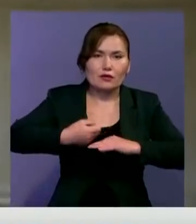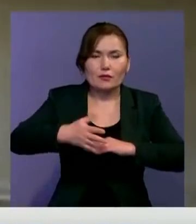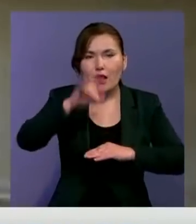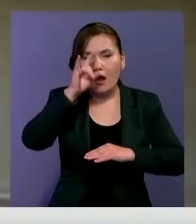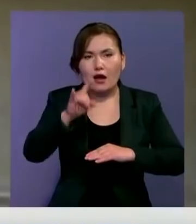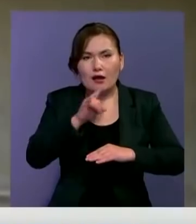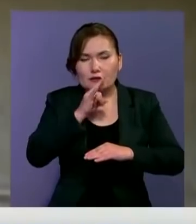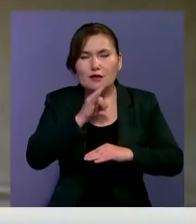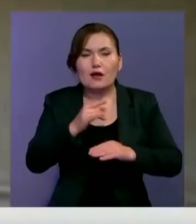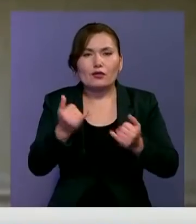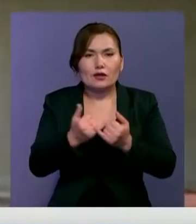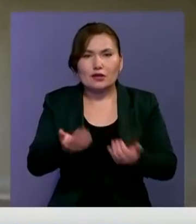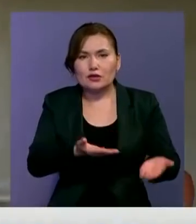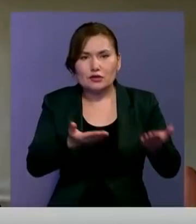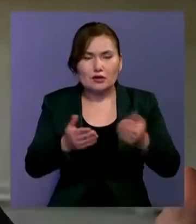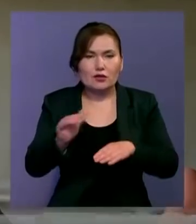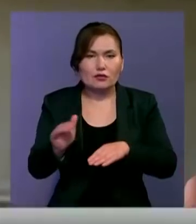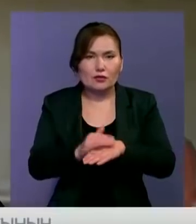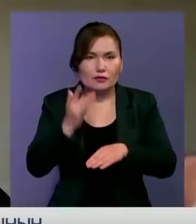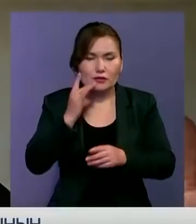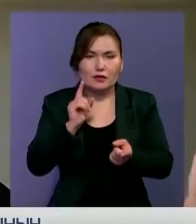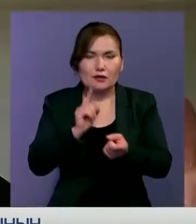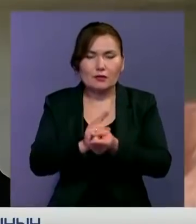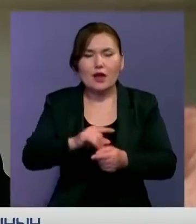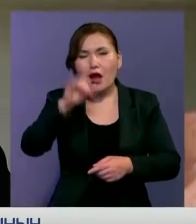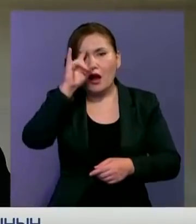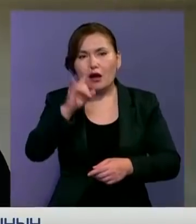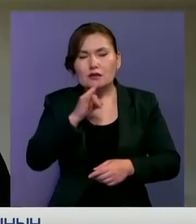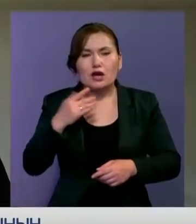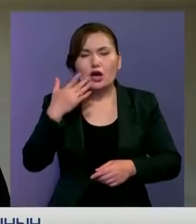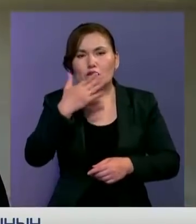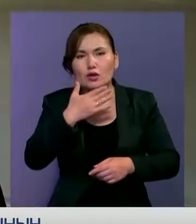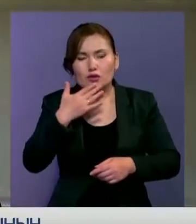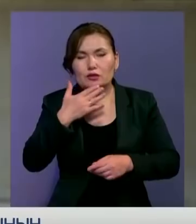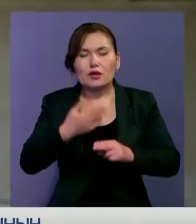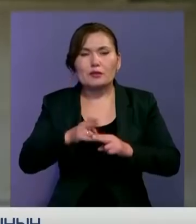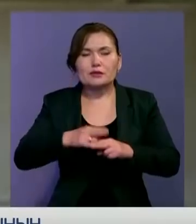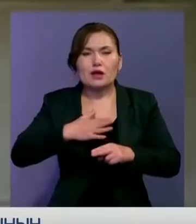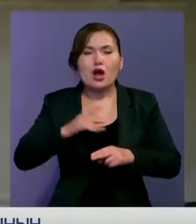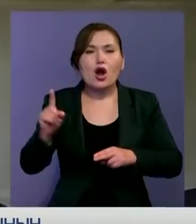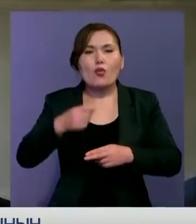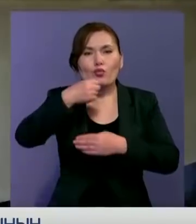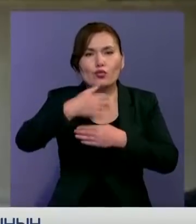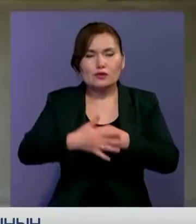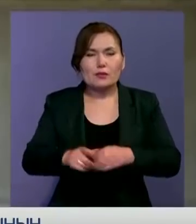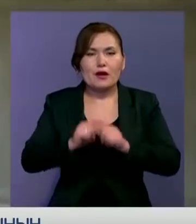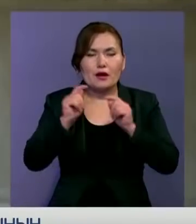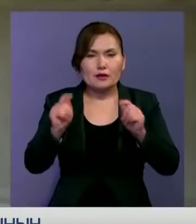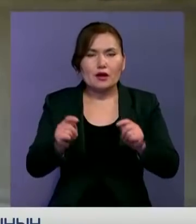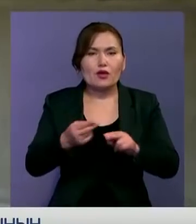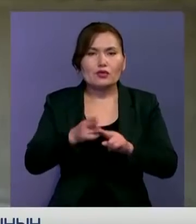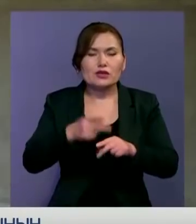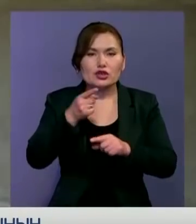Мынау біздің бірінші қабат. Бірінші қабатта біздің қазақ ұлттық музейіміз болады. Мына